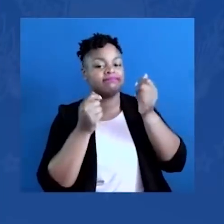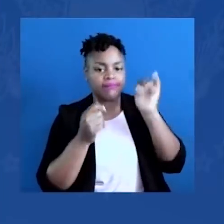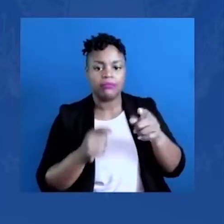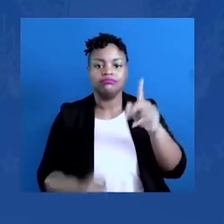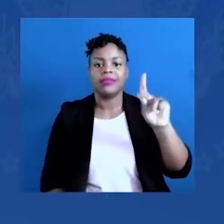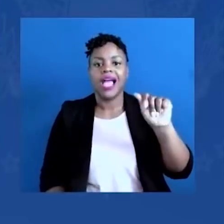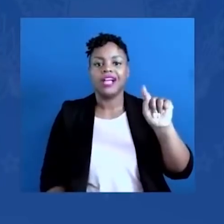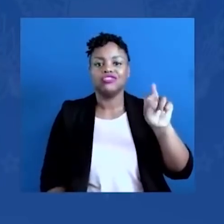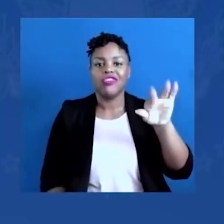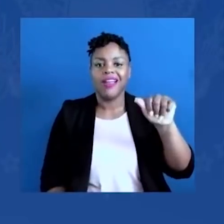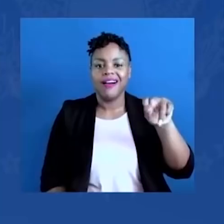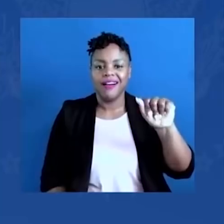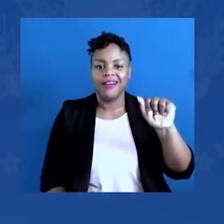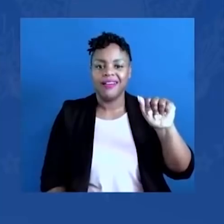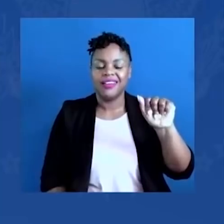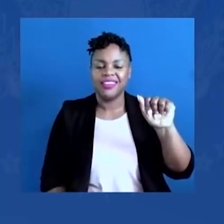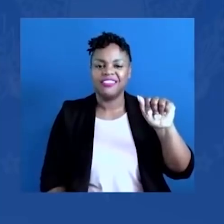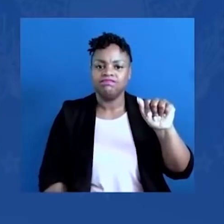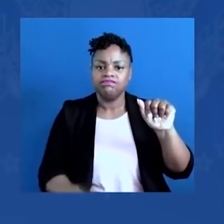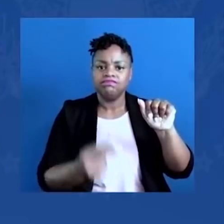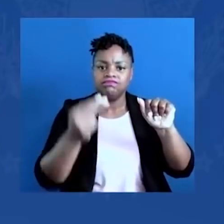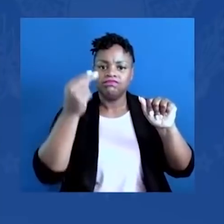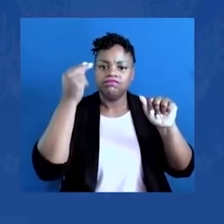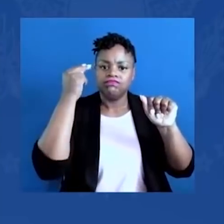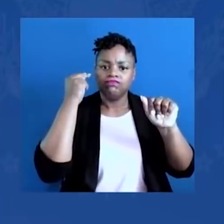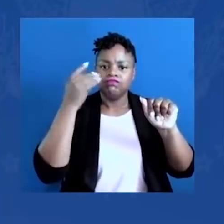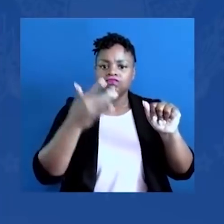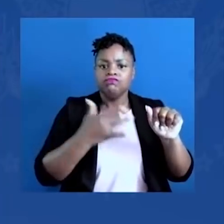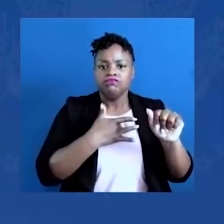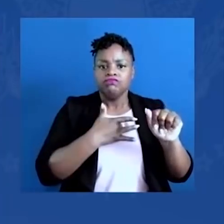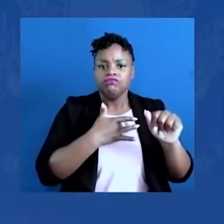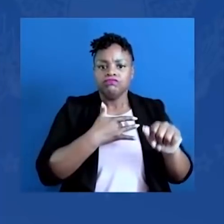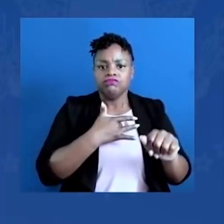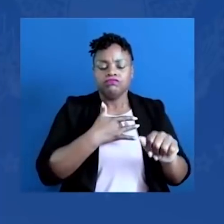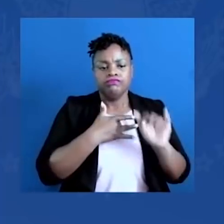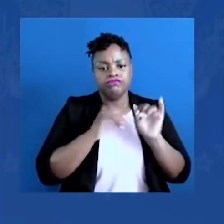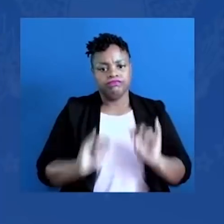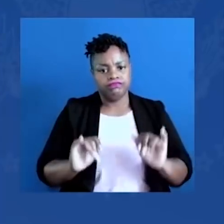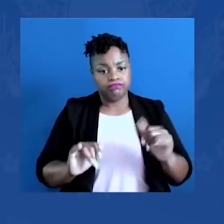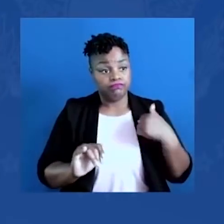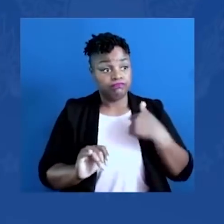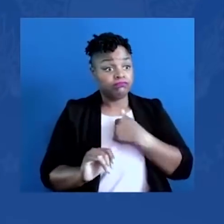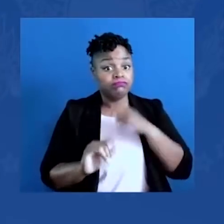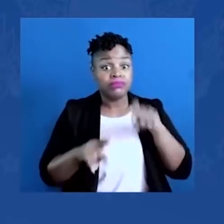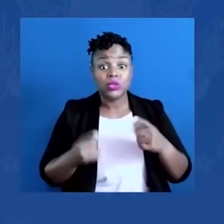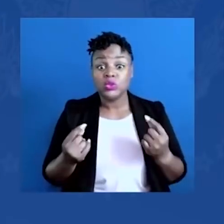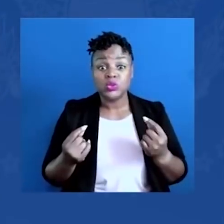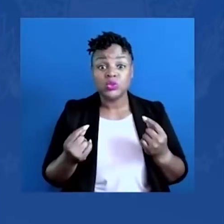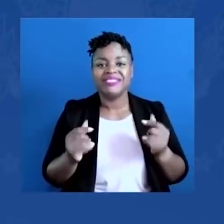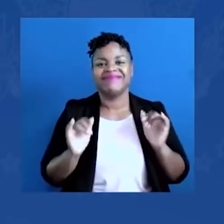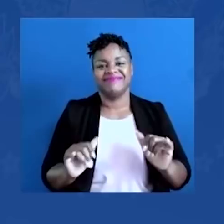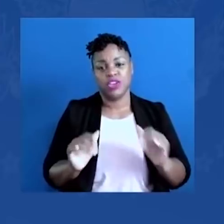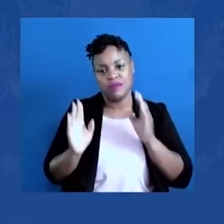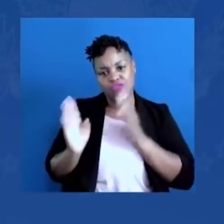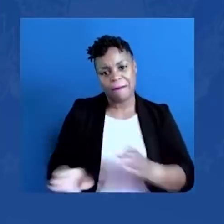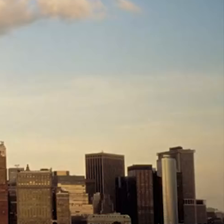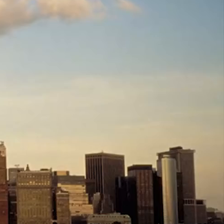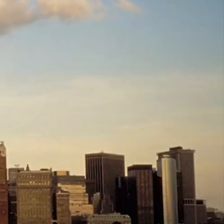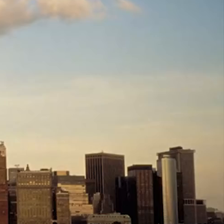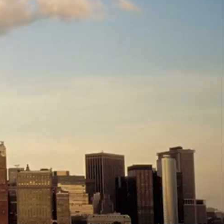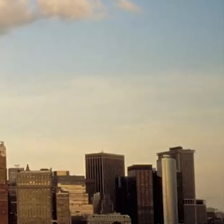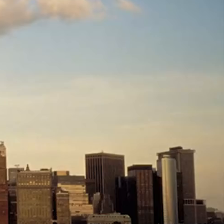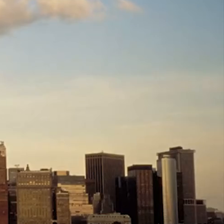gudbiyay qareenada u doodaya qoysaska dadkooda ku dhintay weerarkaas boqortooyada Saudiga ayaa si joogto ah u beeninaysa ku lug